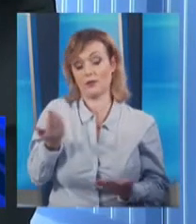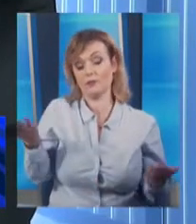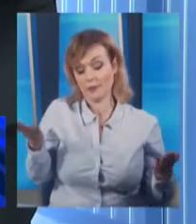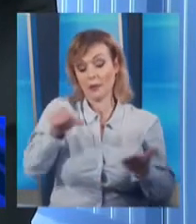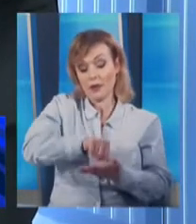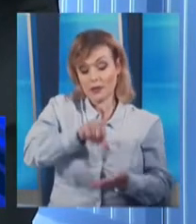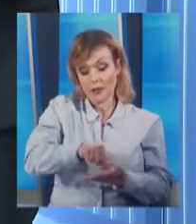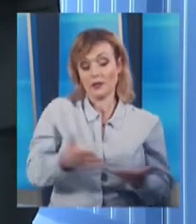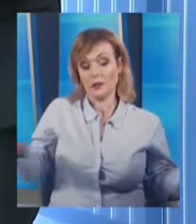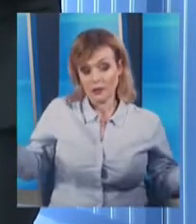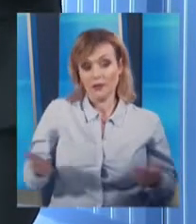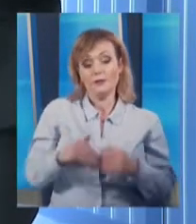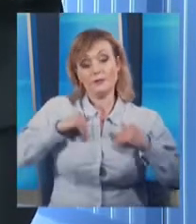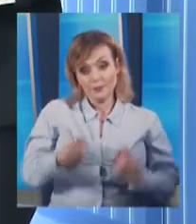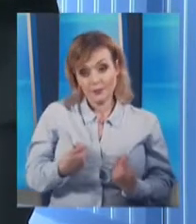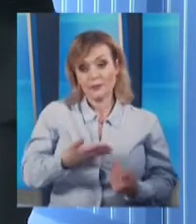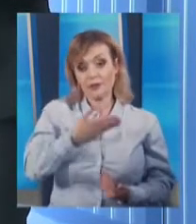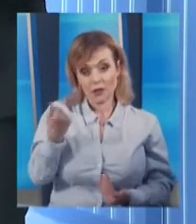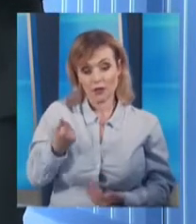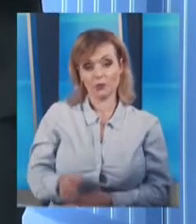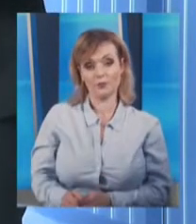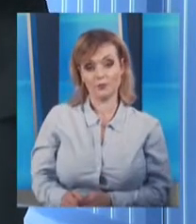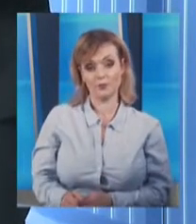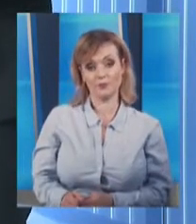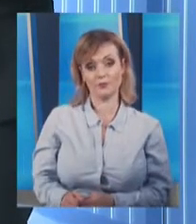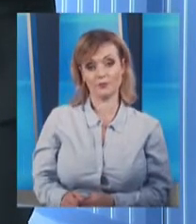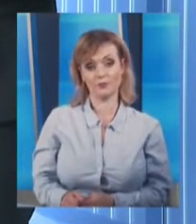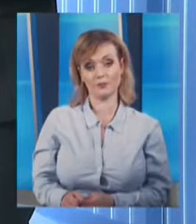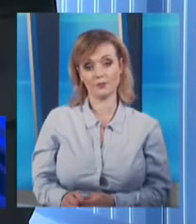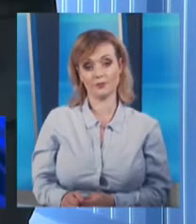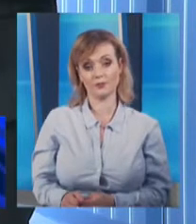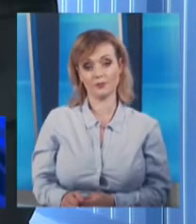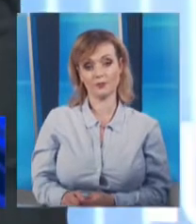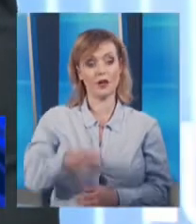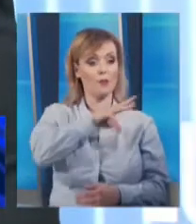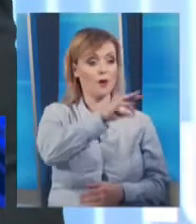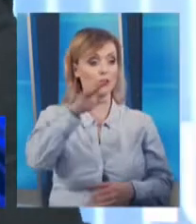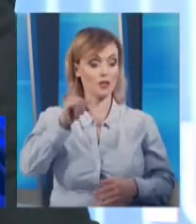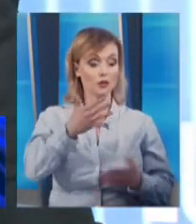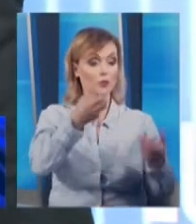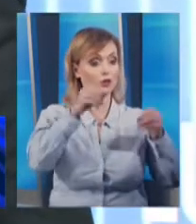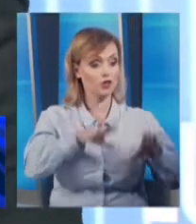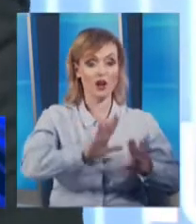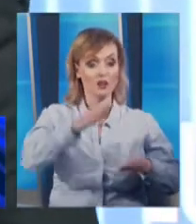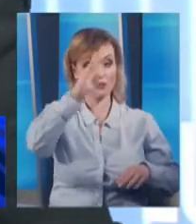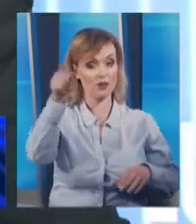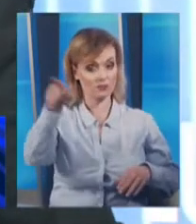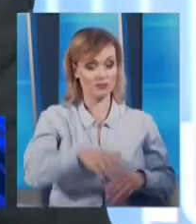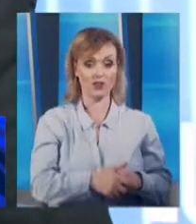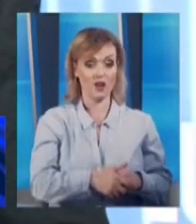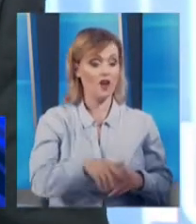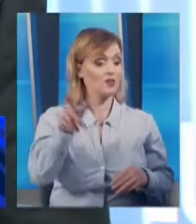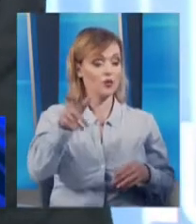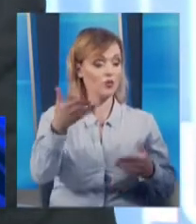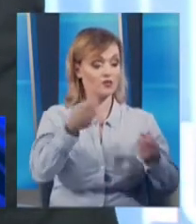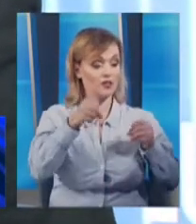Grosu... Din păcate, dar oricum... Păi, doamna Sandu ia deciziile, nu domnul Grosu a luat decizia să candideze, nu domnul Grosu a